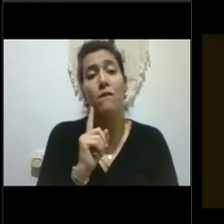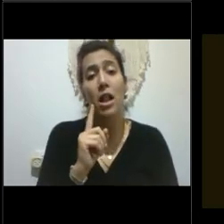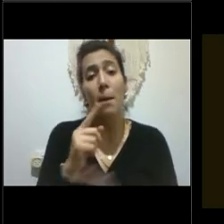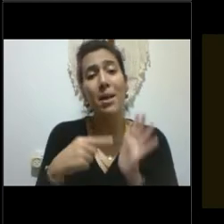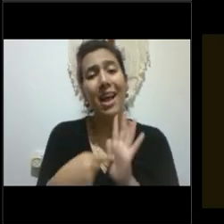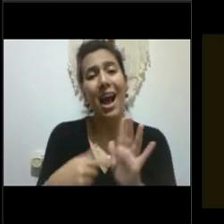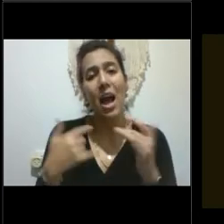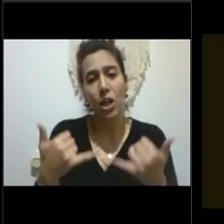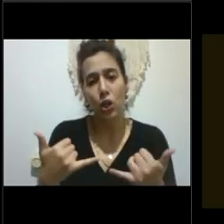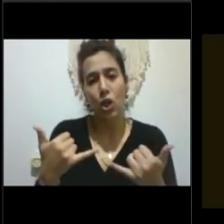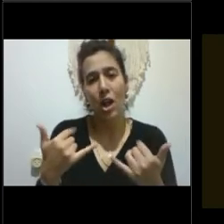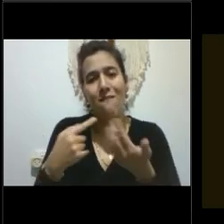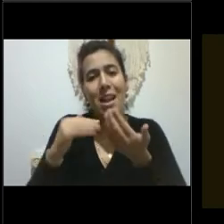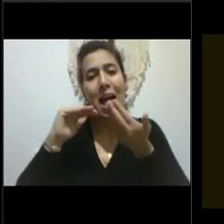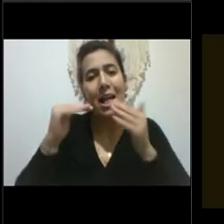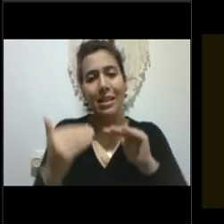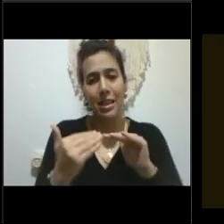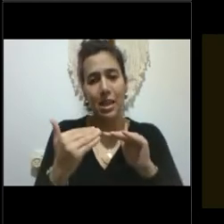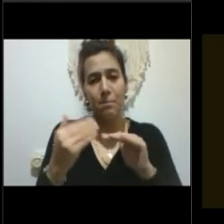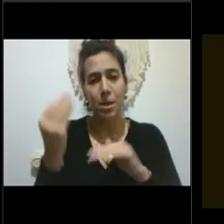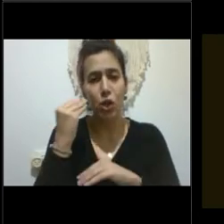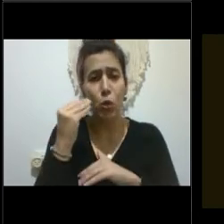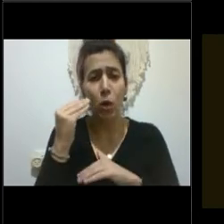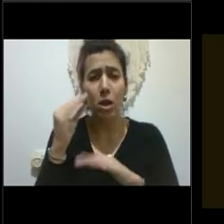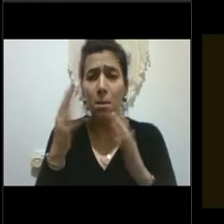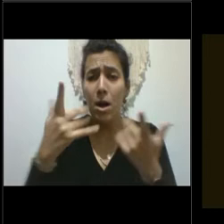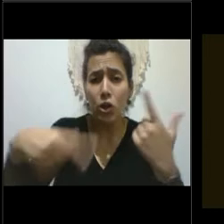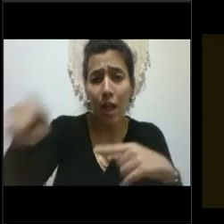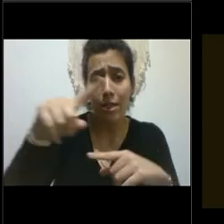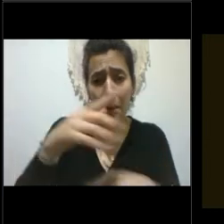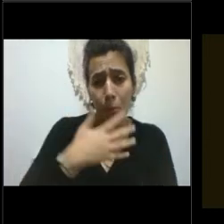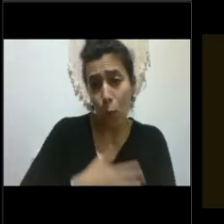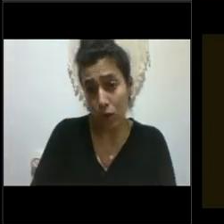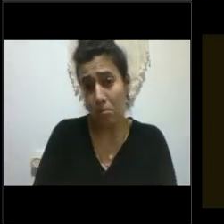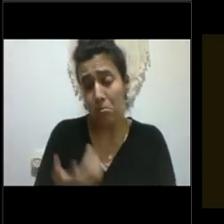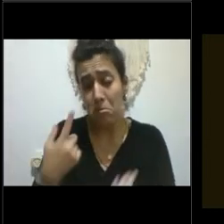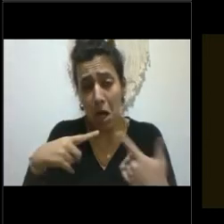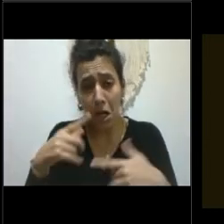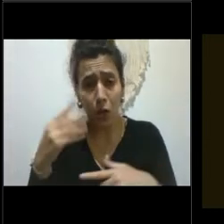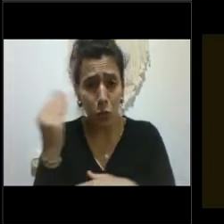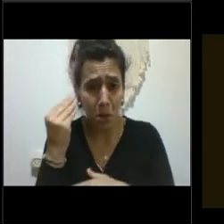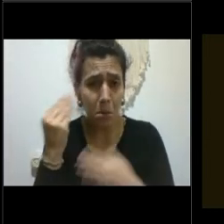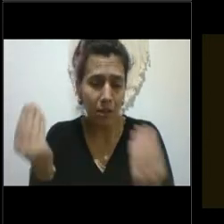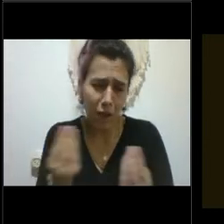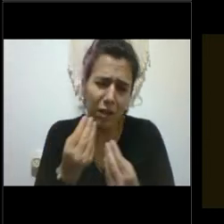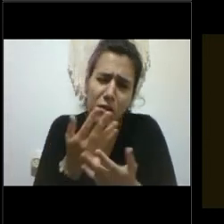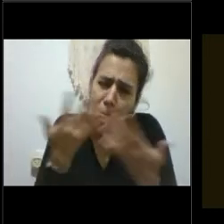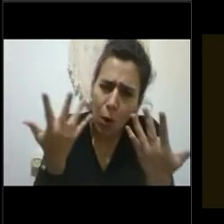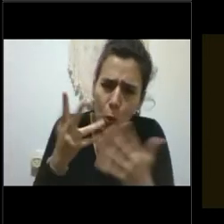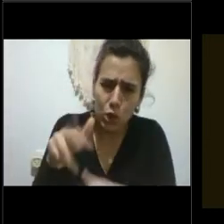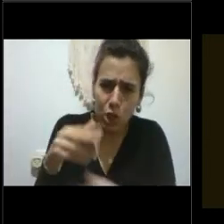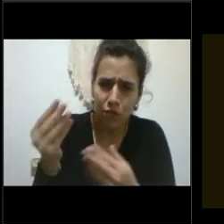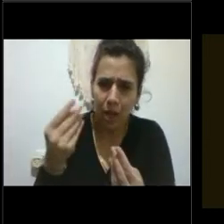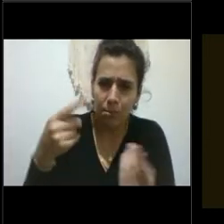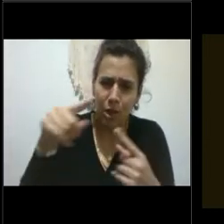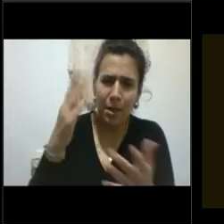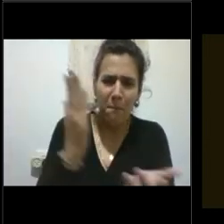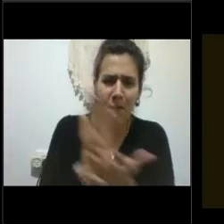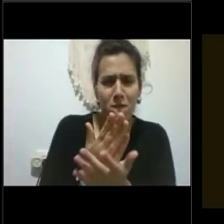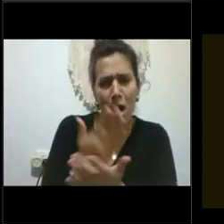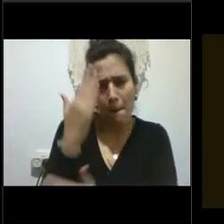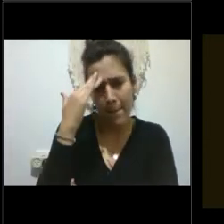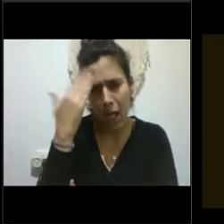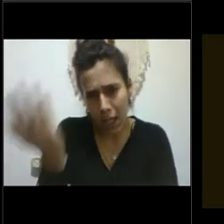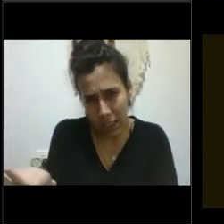את השיעורים למה שאתם רוצים. אנחנו נעבור על דברים, וכמובן שיהיה דברים שאתם תכירו, אבל כל דבר שגם אם תכירו וגם אם לא, אנחנו